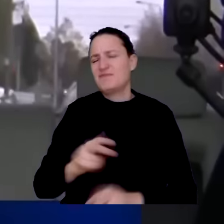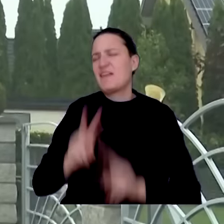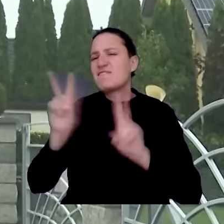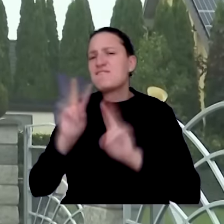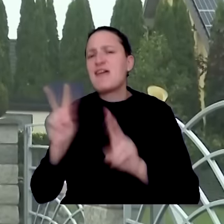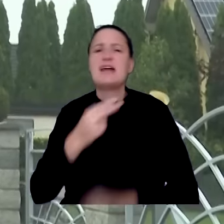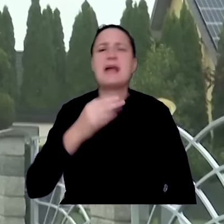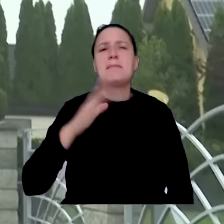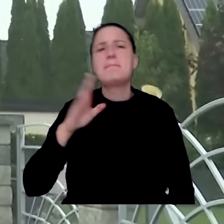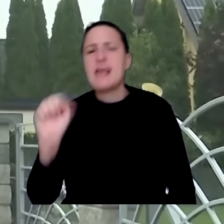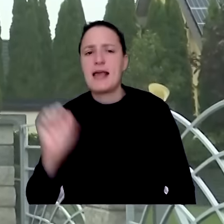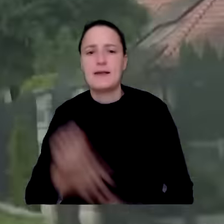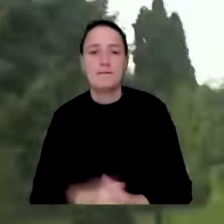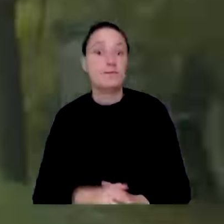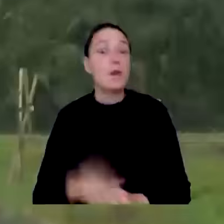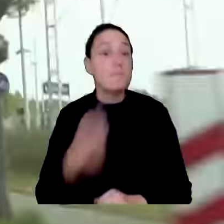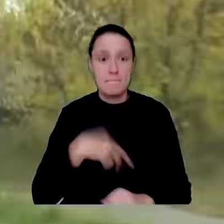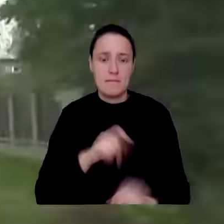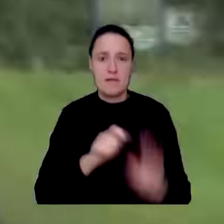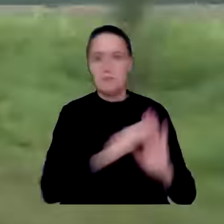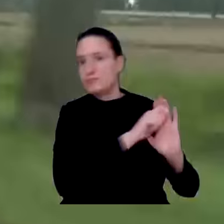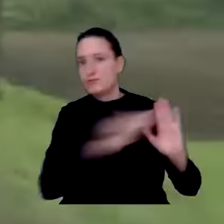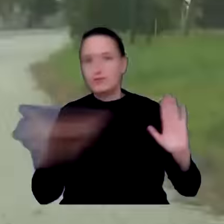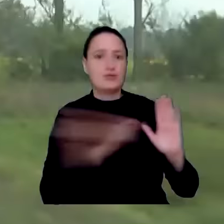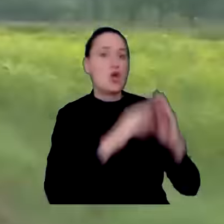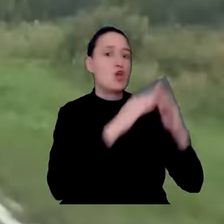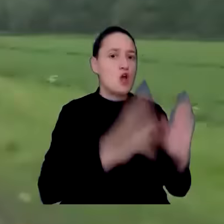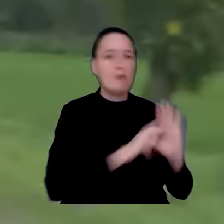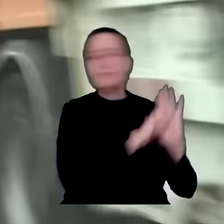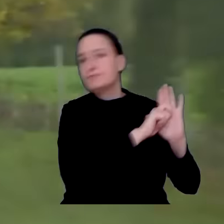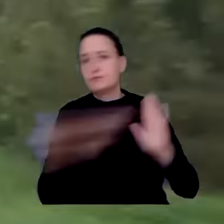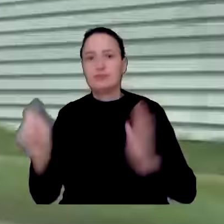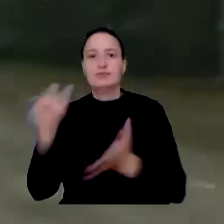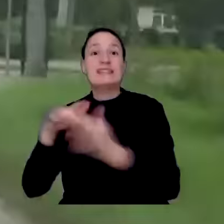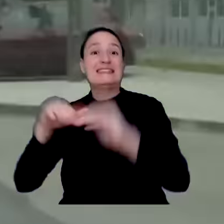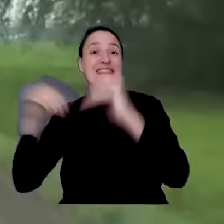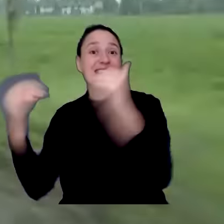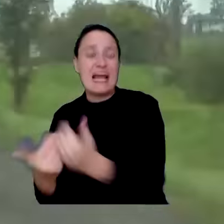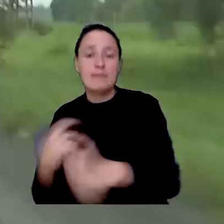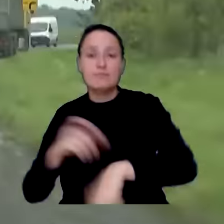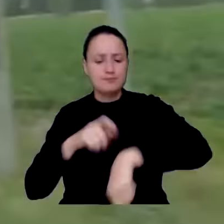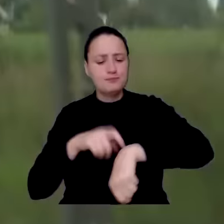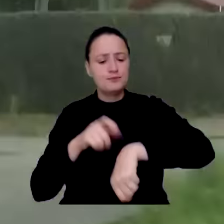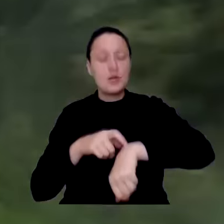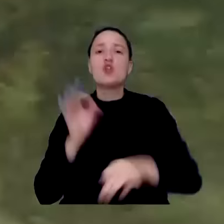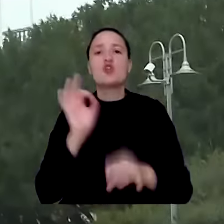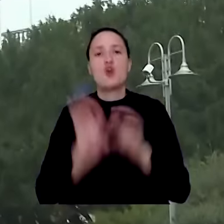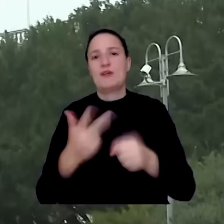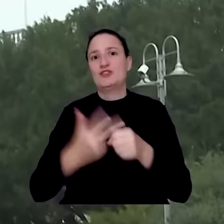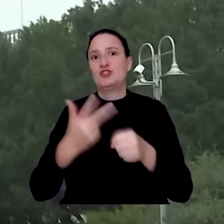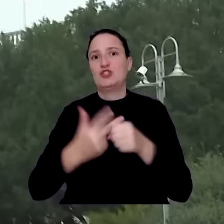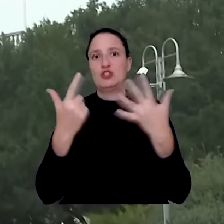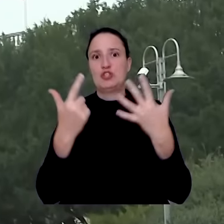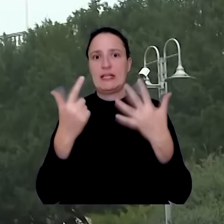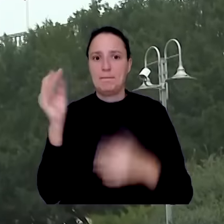NBA. Przejechaliśmy samochodem trasę spod willi Gajewskiej i Myrchy prosto przed Sejm. Zajęło nam to 37 minut.